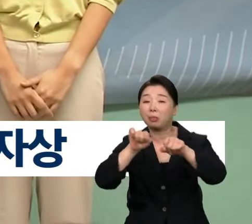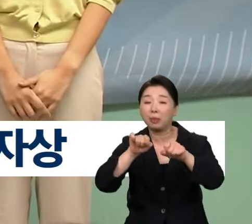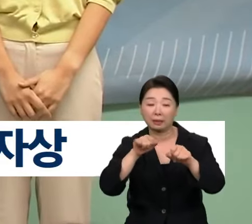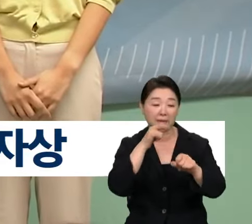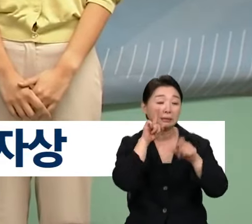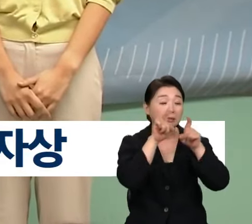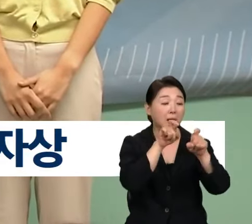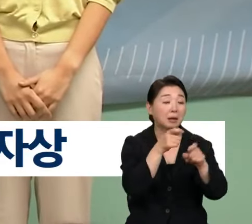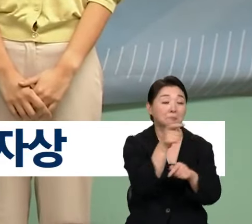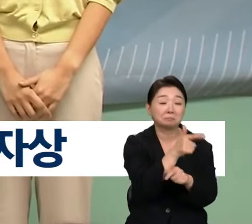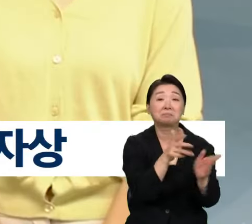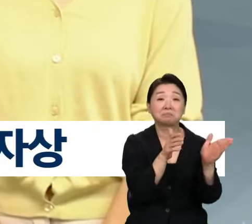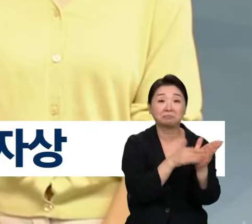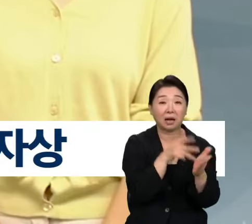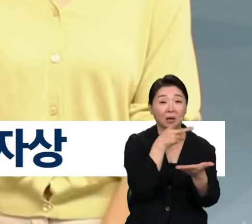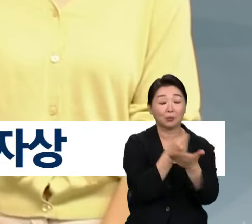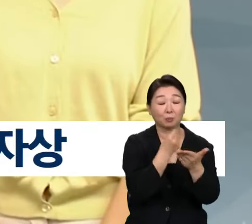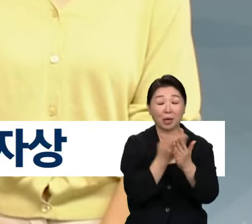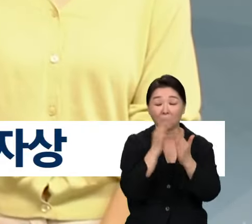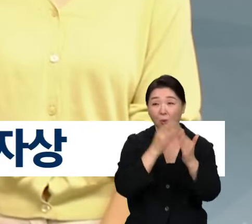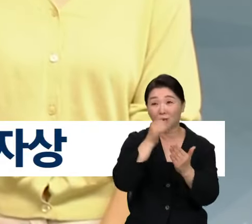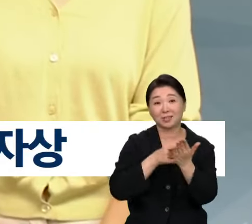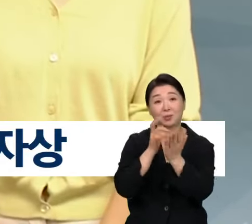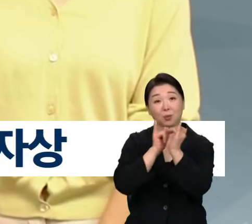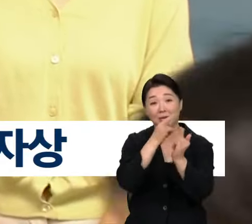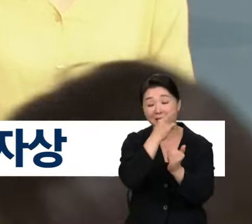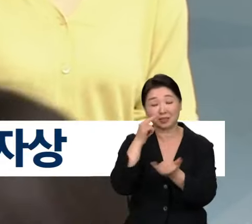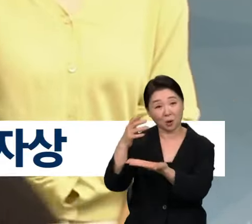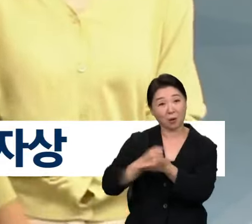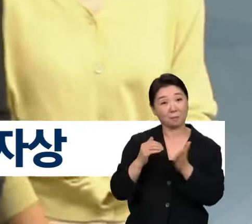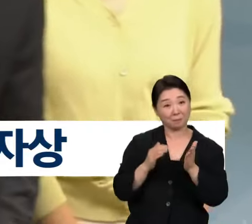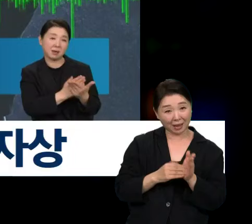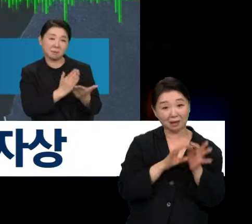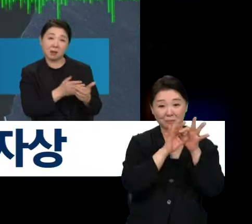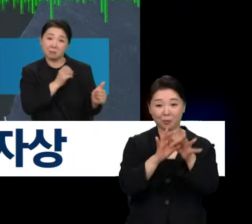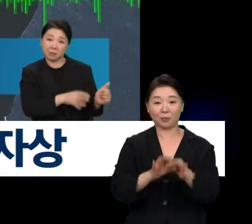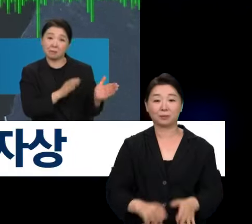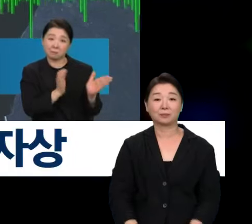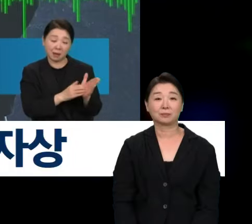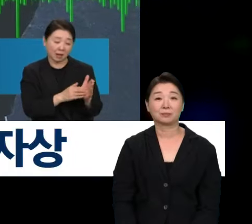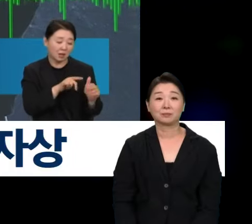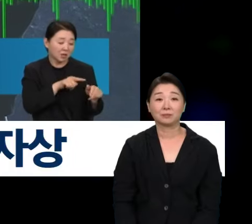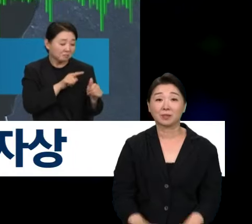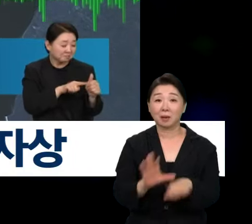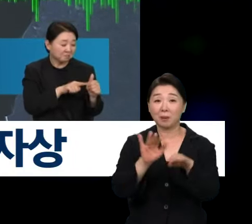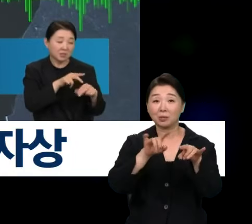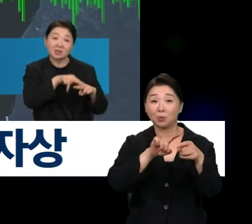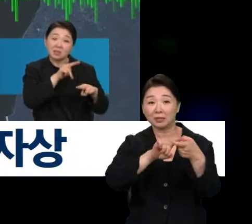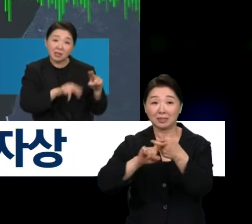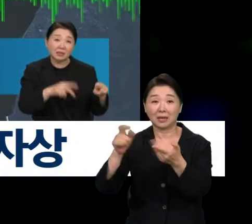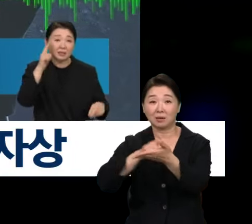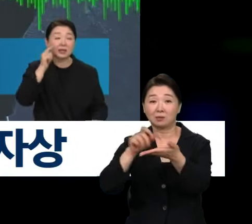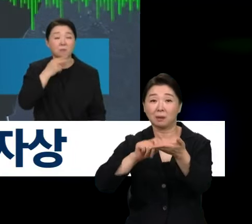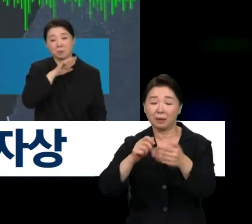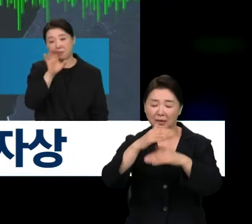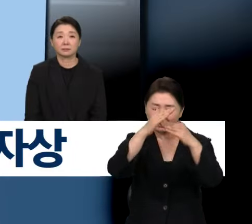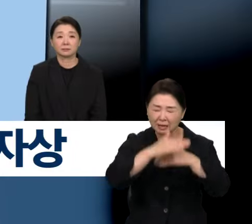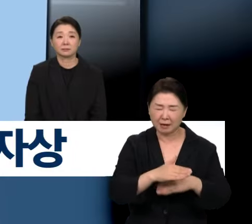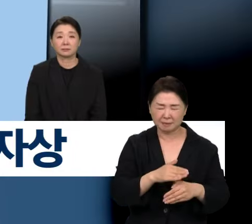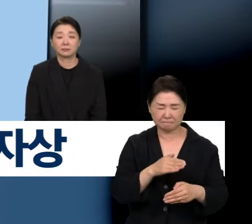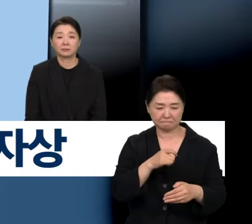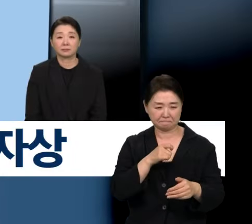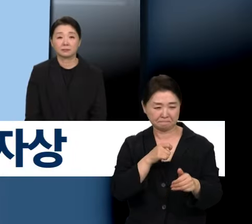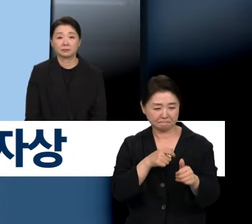취재하고 녹취파일과 공익 신고자의 증언 등을 확보해 연속 보도했습니다 방송 기자 연합회는 사안에 대한 우직하고 집요한